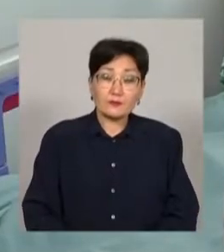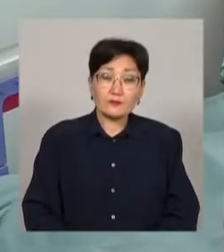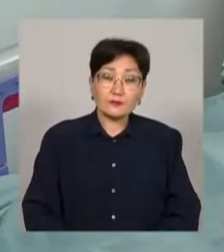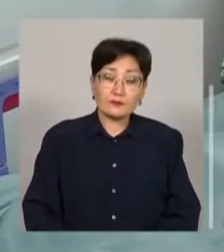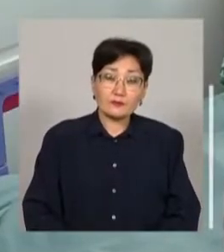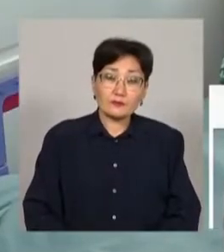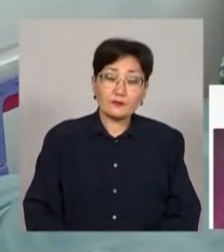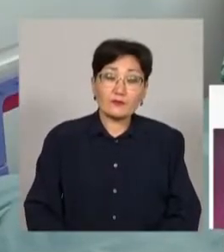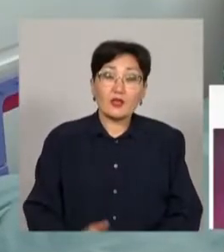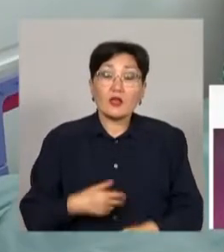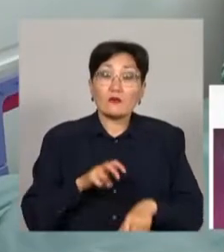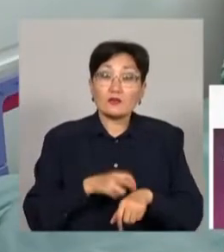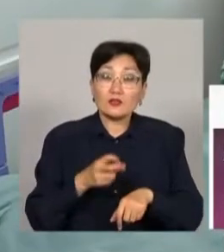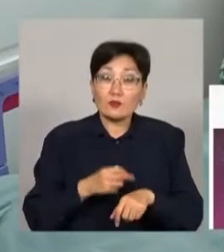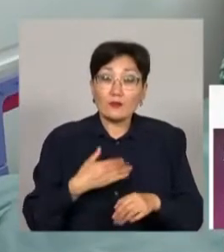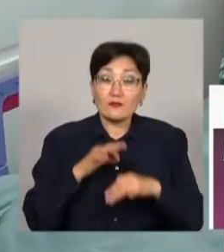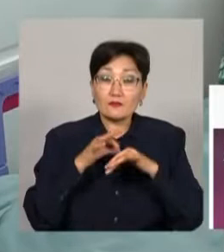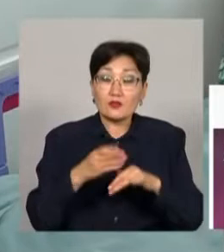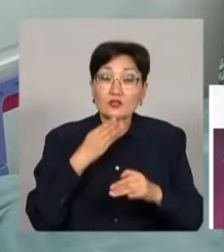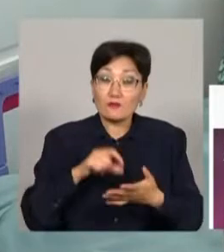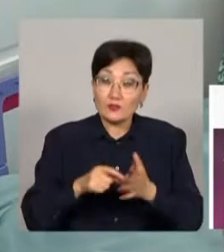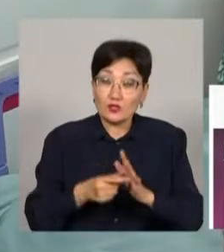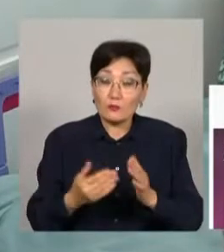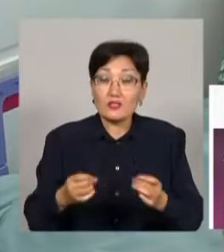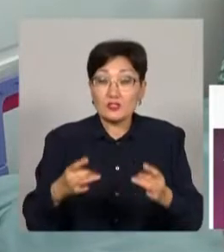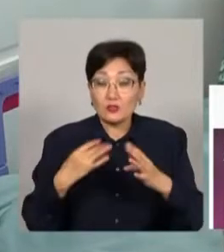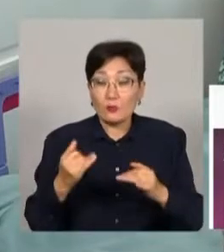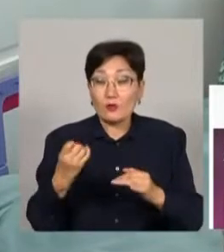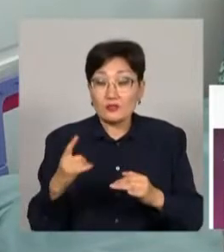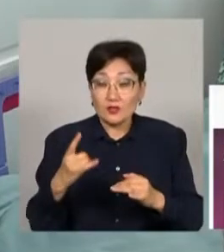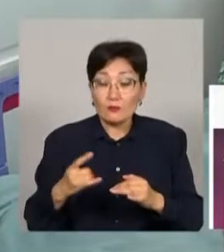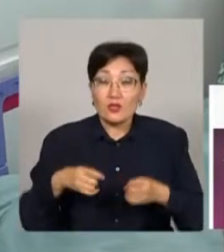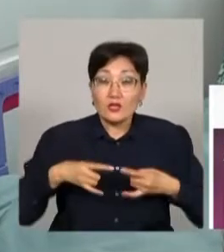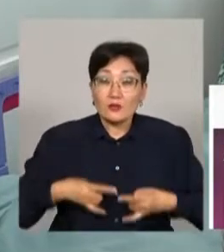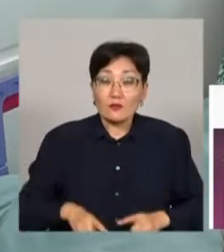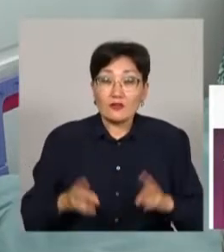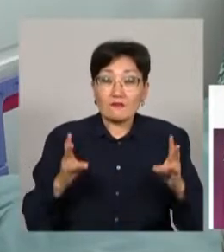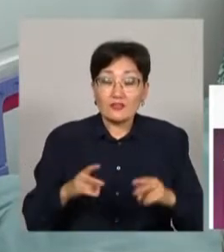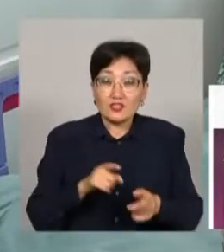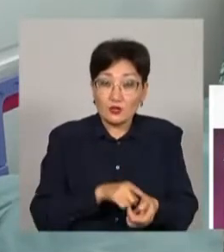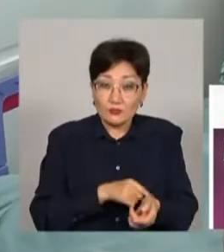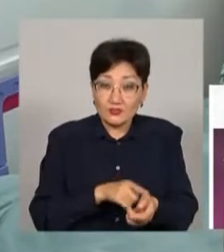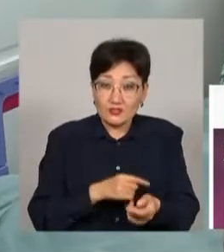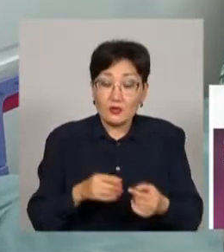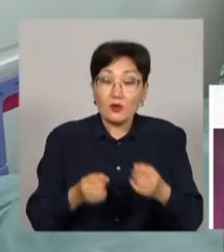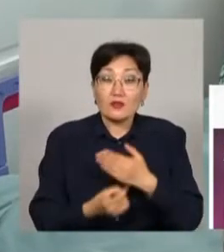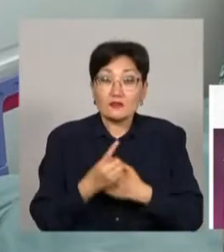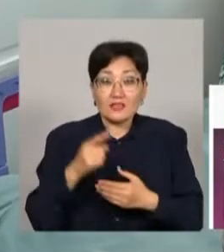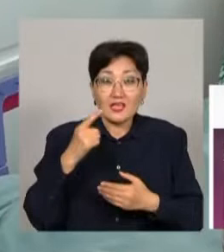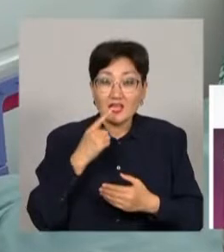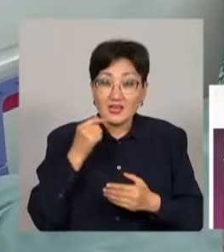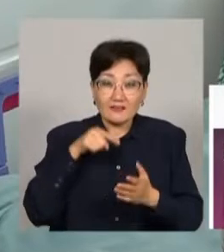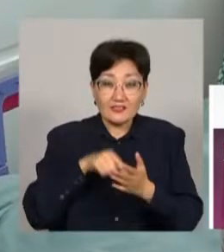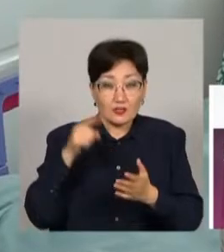умереть. Врач-ненатолог привел меня в свою комнату и сказал, у ребенка при рождении повреждены вены. Оттого и произошло